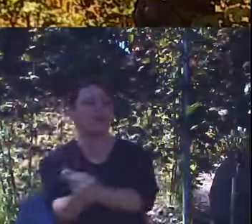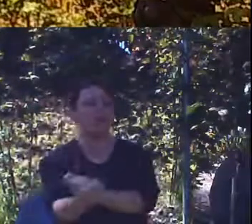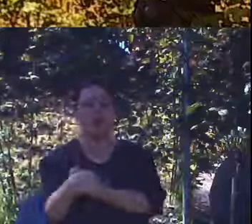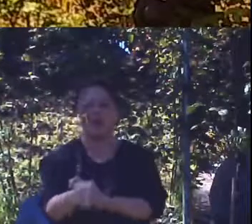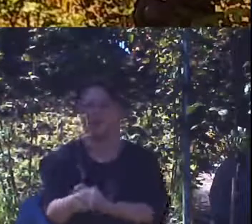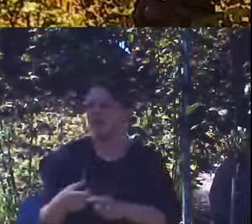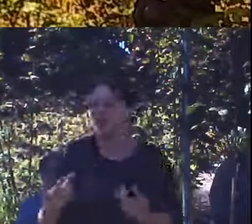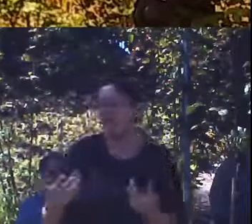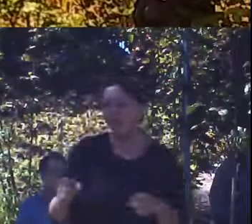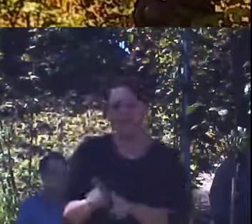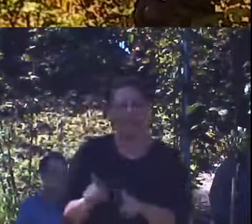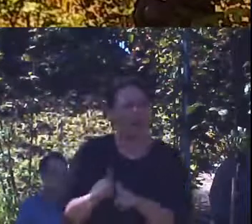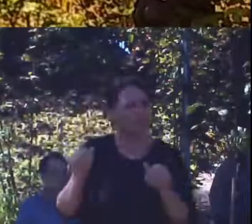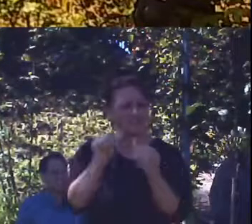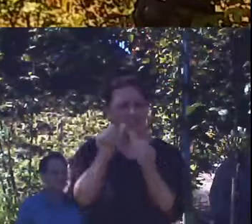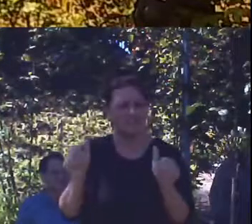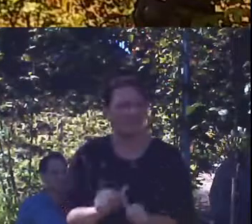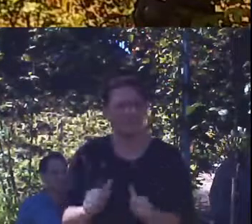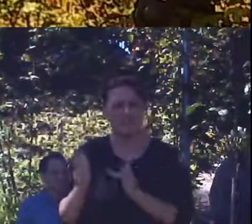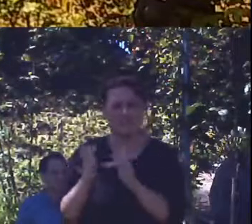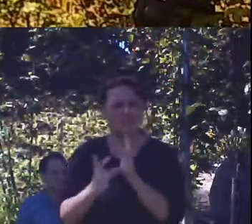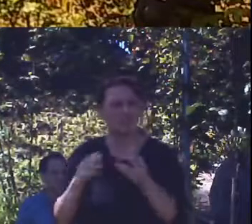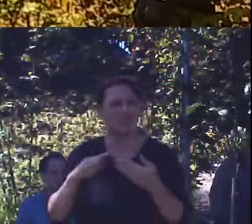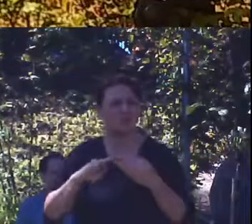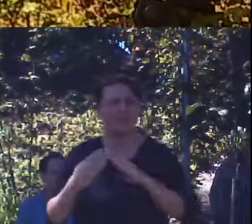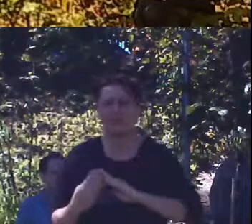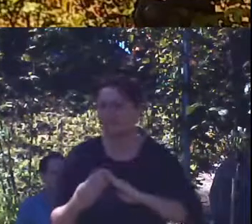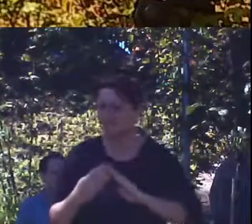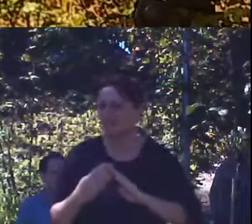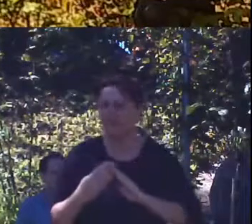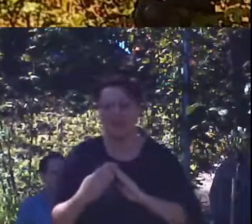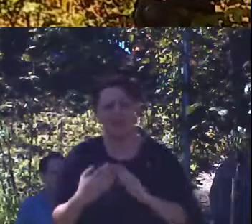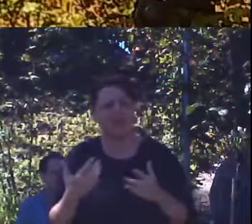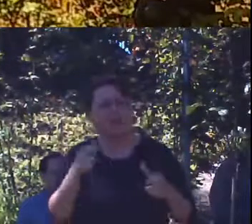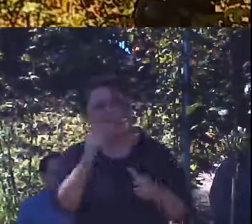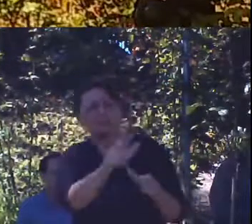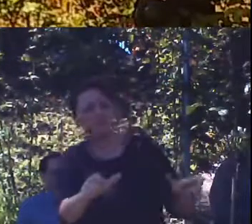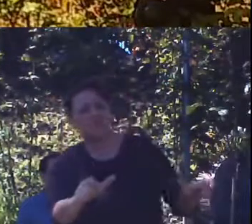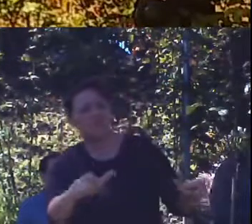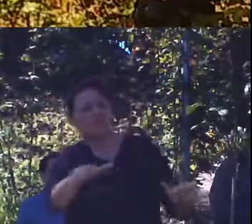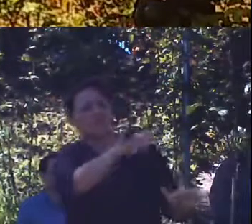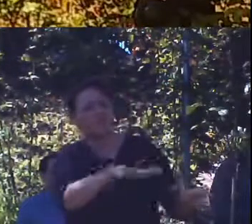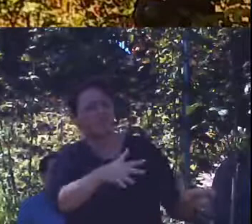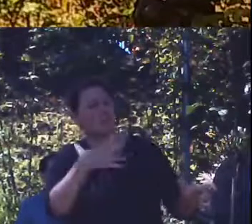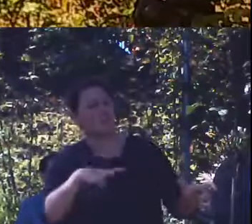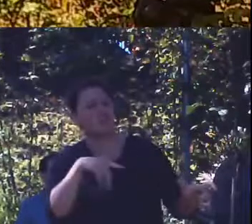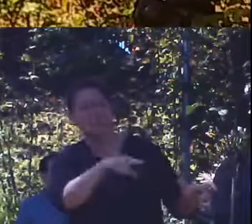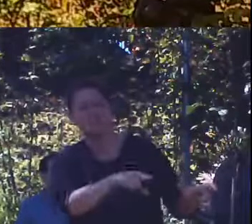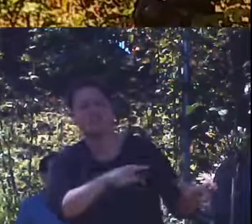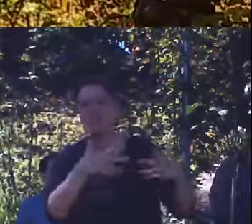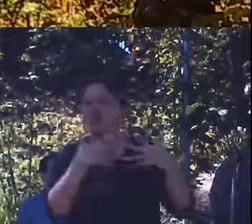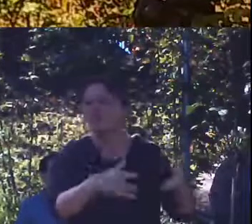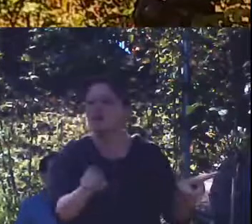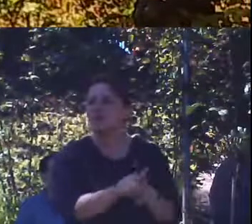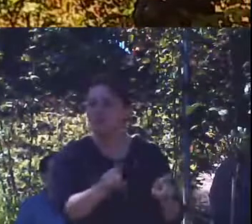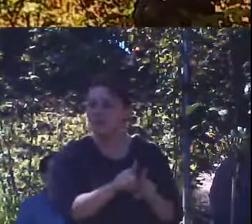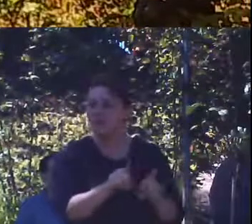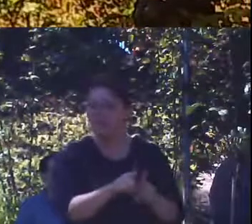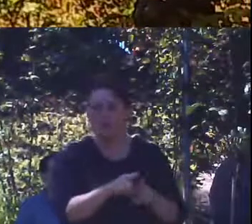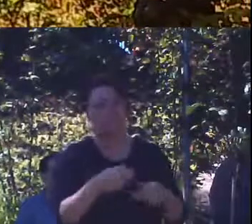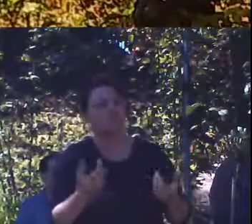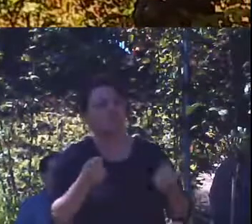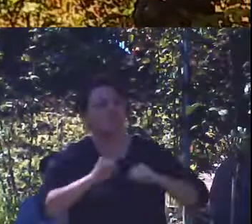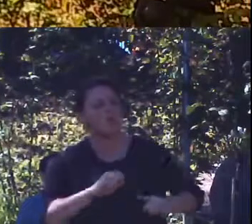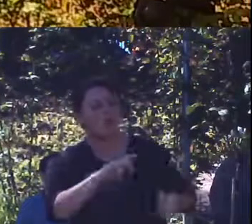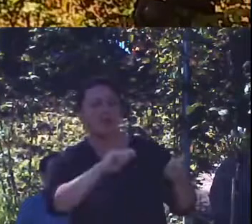gesù di nazaret di amare ciò che non ci piace per poterlo cambiare non chiuderci in noi